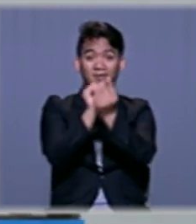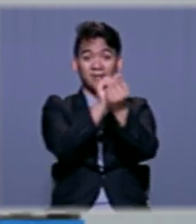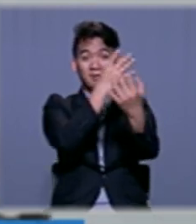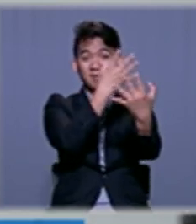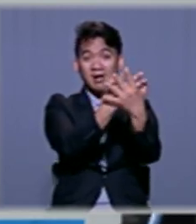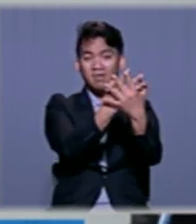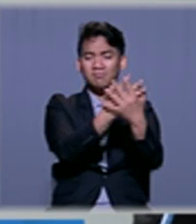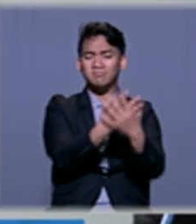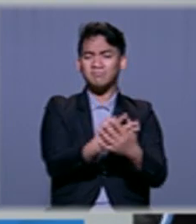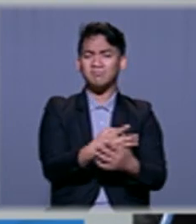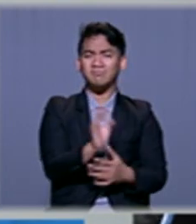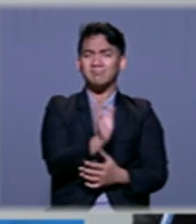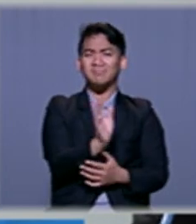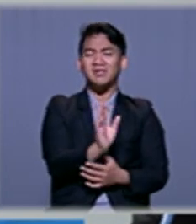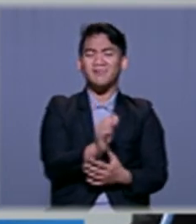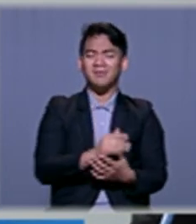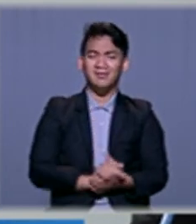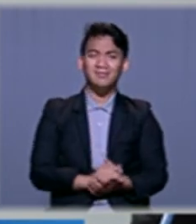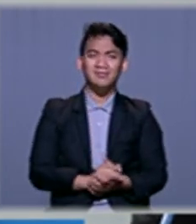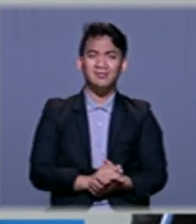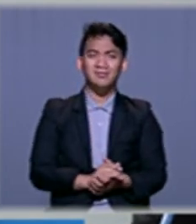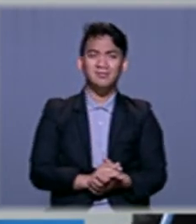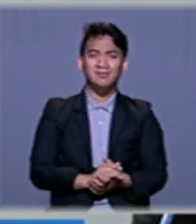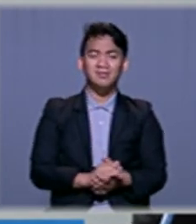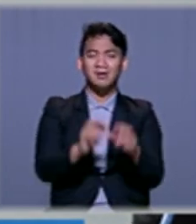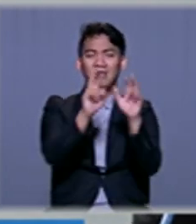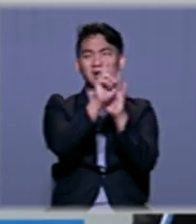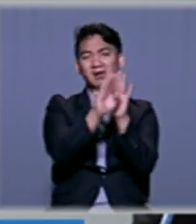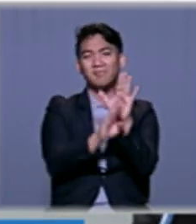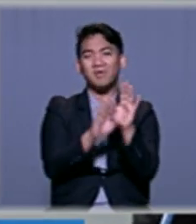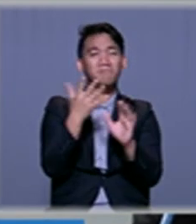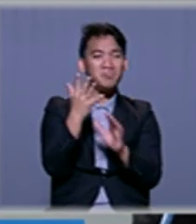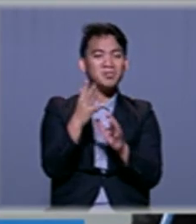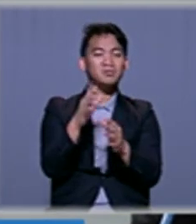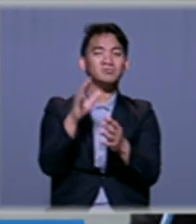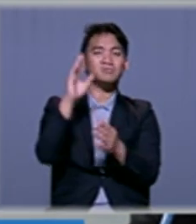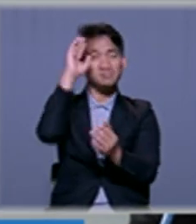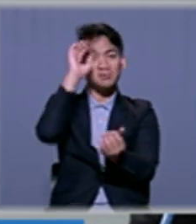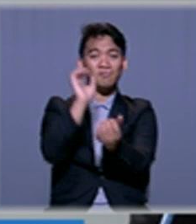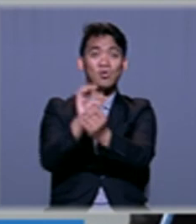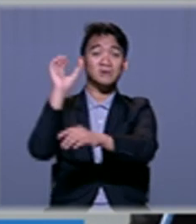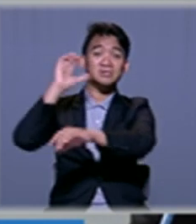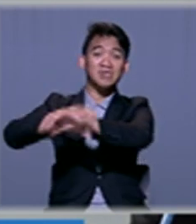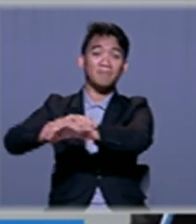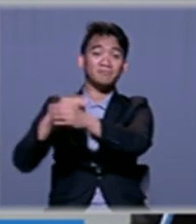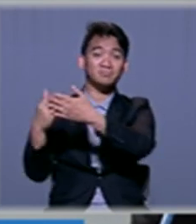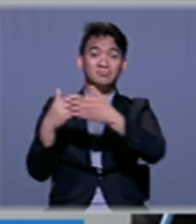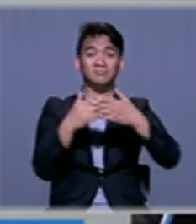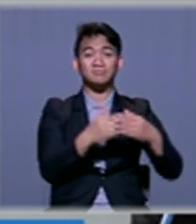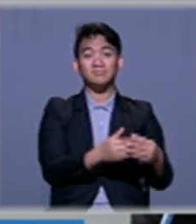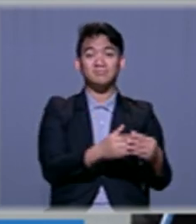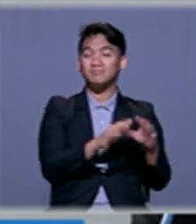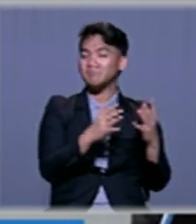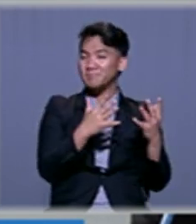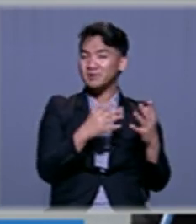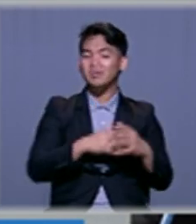ไปไม่ได้อยู่แล้วนะเป็นฝากขังเนี่ยนะมันไม่มีระบบคือเขาไม่มีการจับกุมนะจับกุมเสร็จมาฝากขังกันมาต่